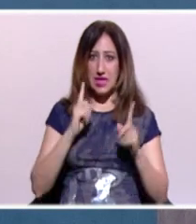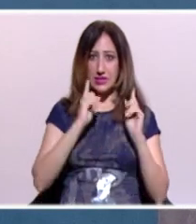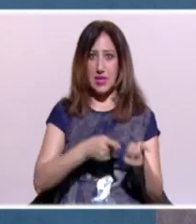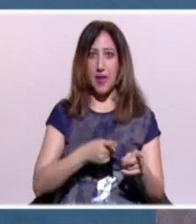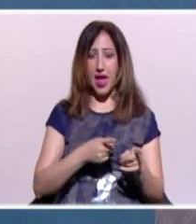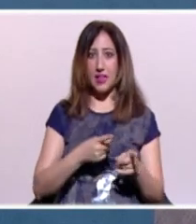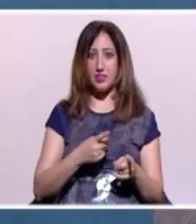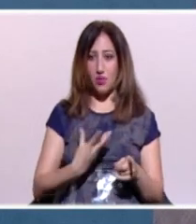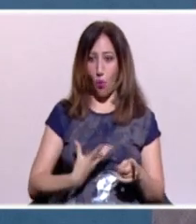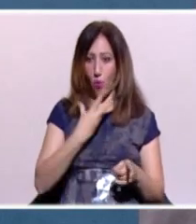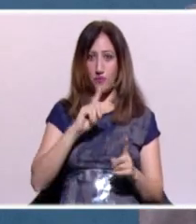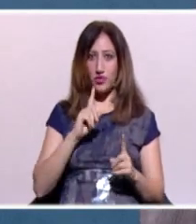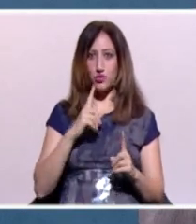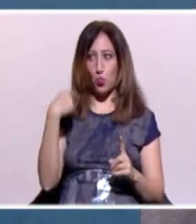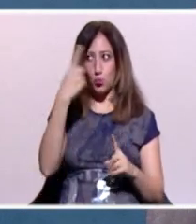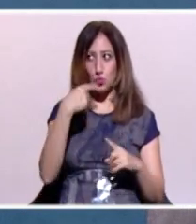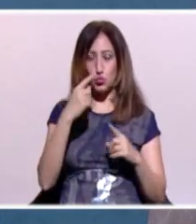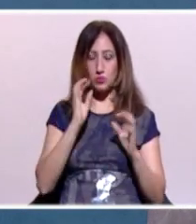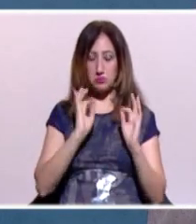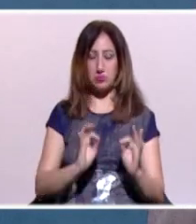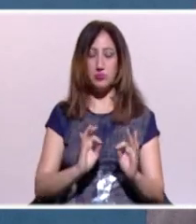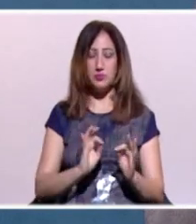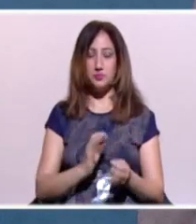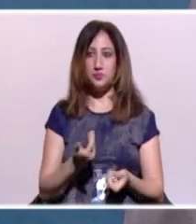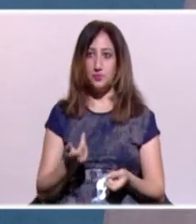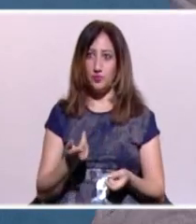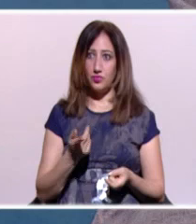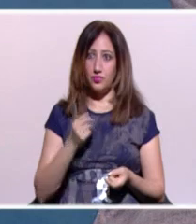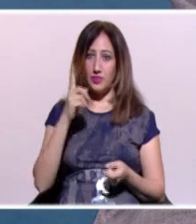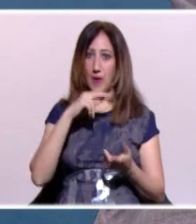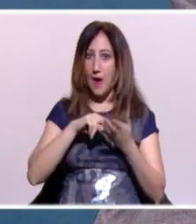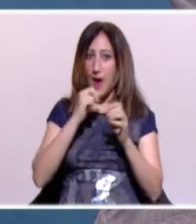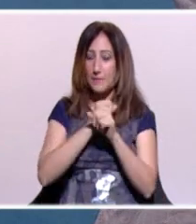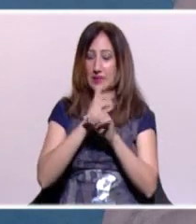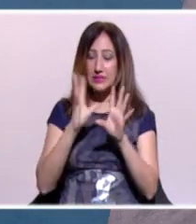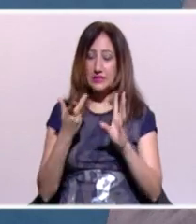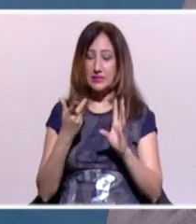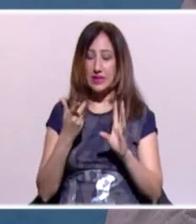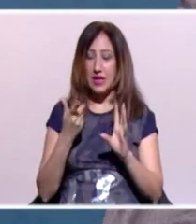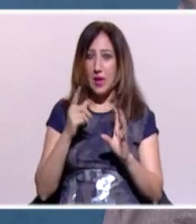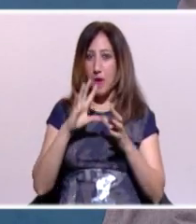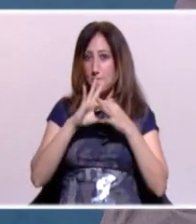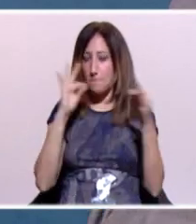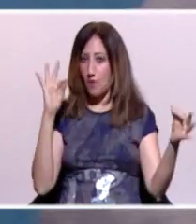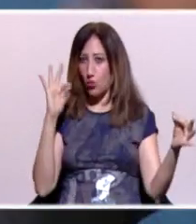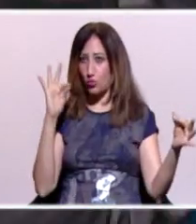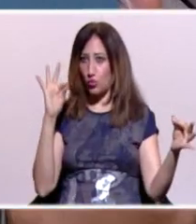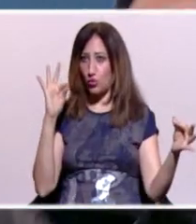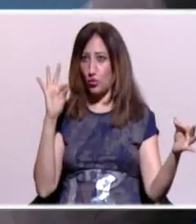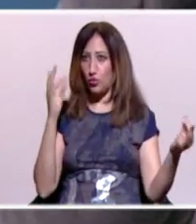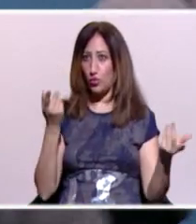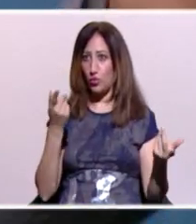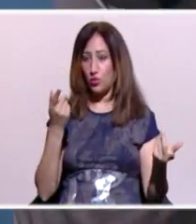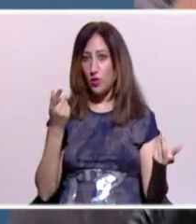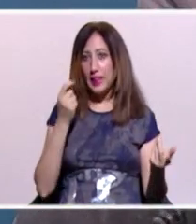الأستاذ حسام، أنا شايف أنه يتلعب من هنا. فقالوا لي موضوع خطر، الناس برضو عندها